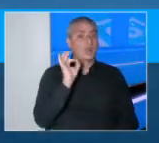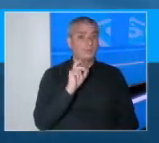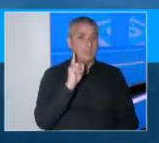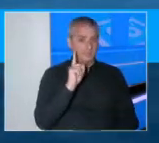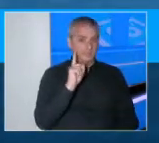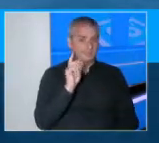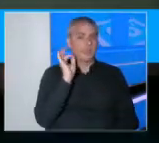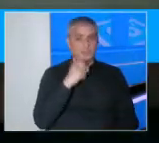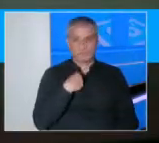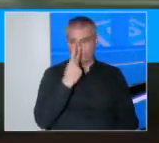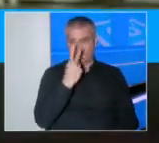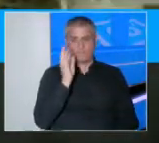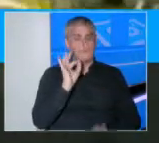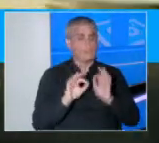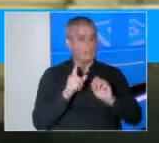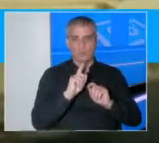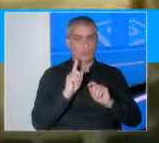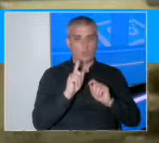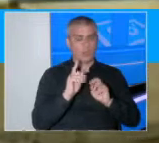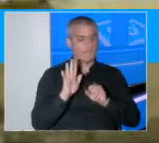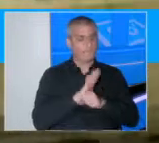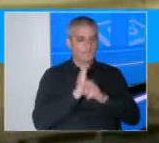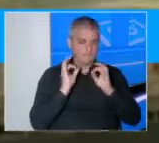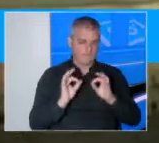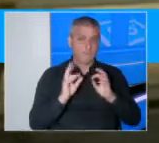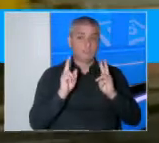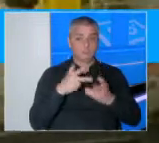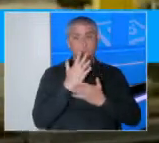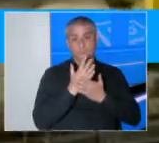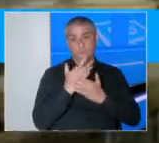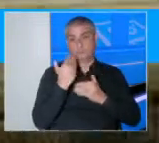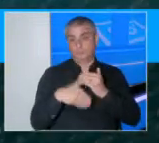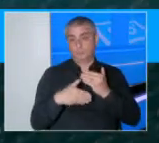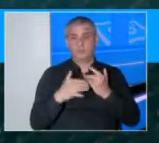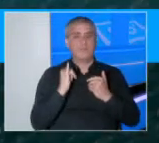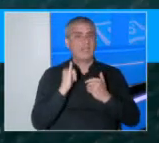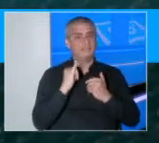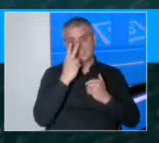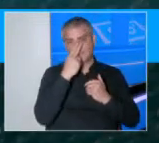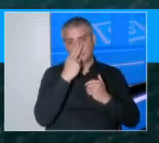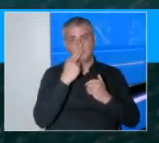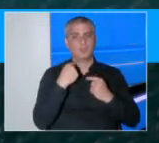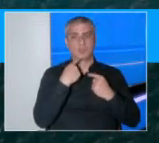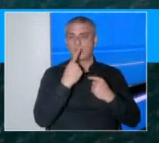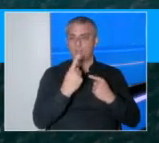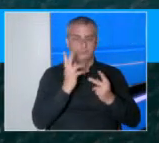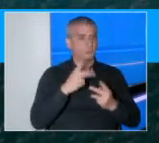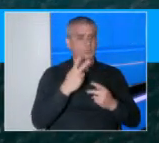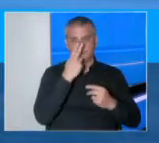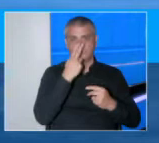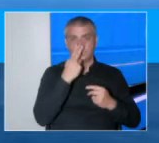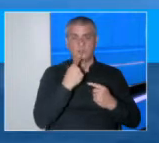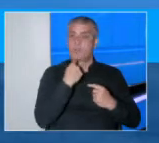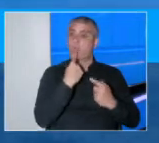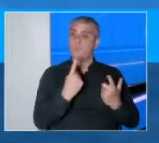עדיין אנחנו רואים שהפגיעות האלה הן לא פגיעות מלאות, יש כאן בסופו של דבר איזשהו ניסיון להגיב, יש כאן איזשהו